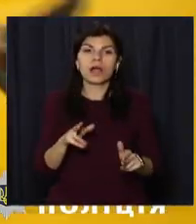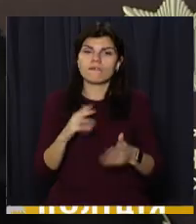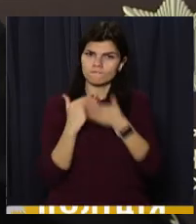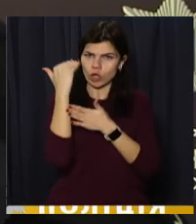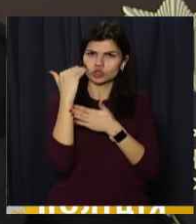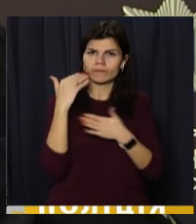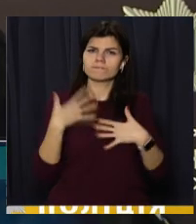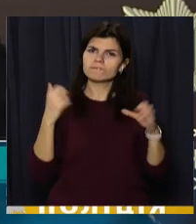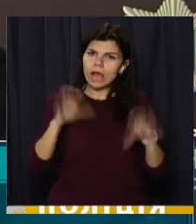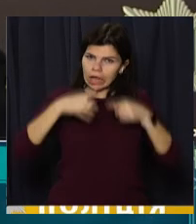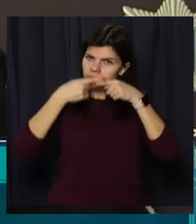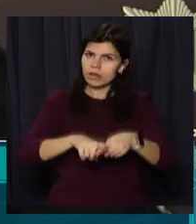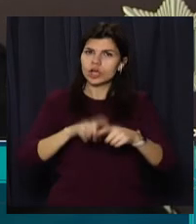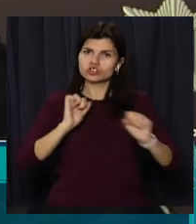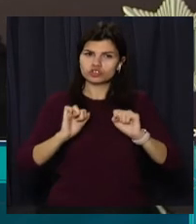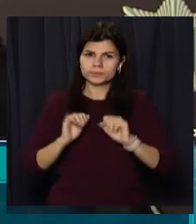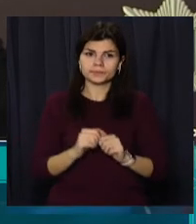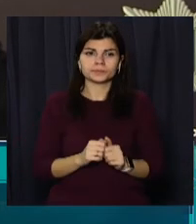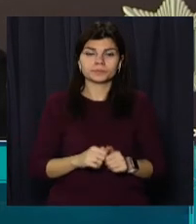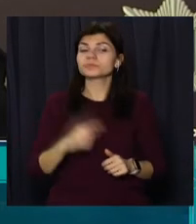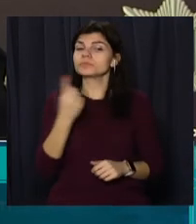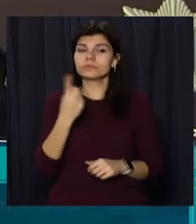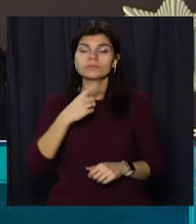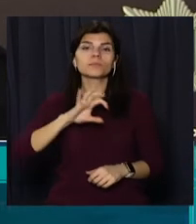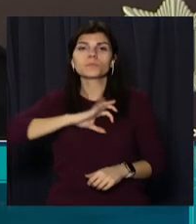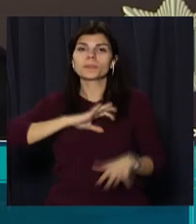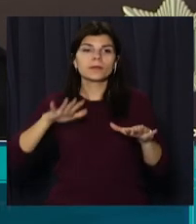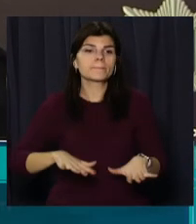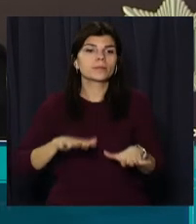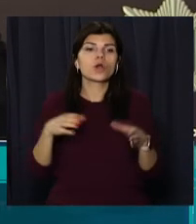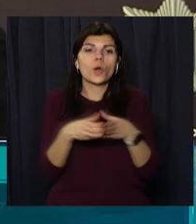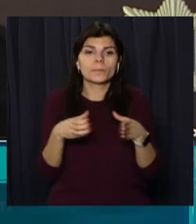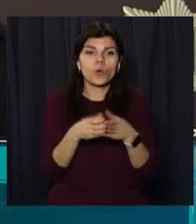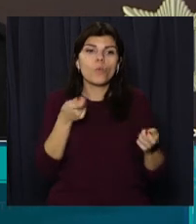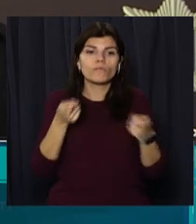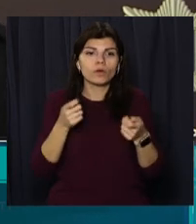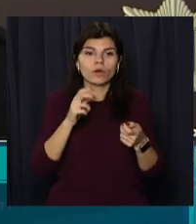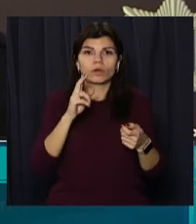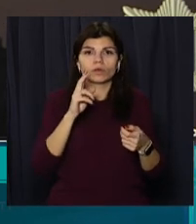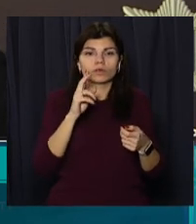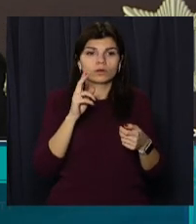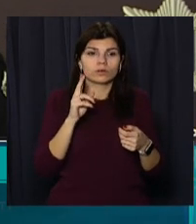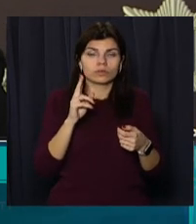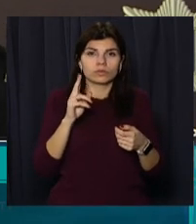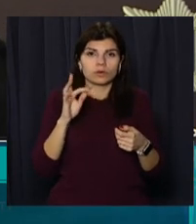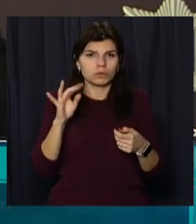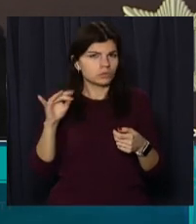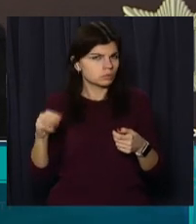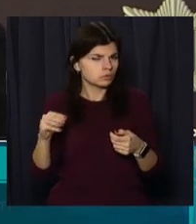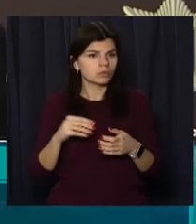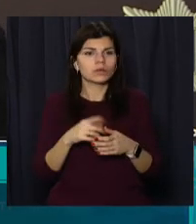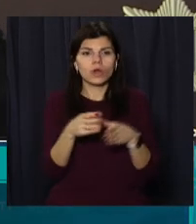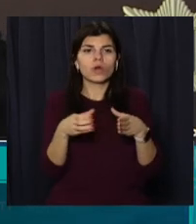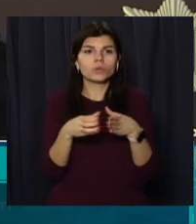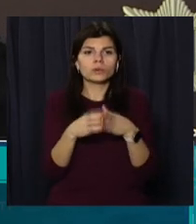Перше призове місце виборола команда управління «Корт». Також призерами стали команди